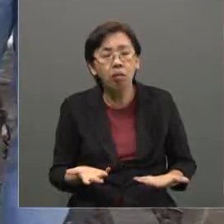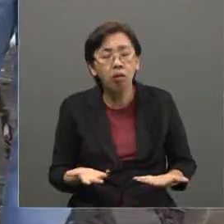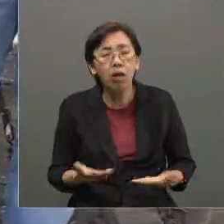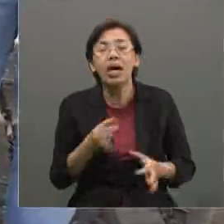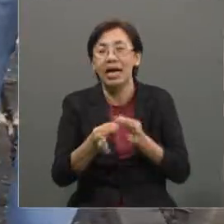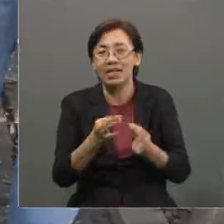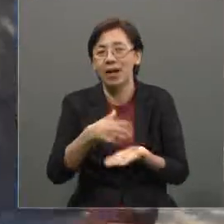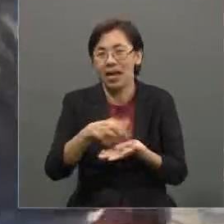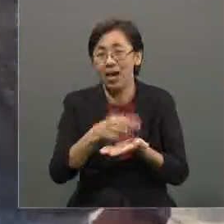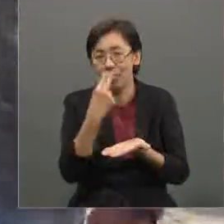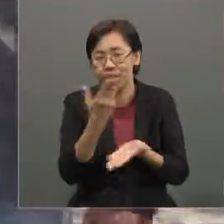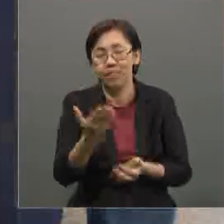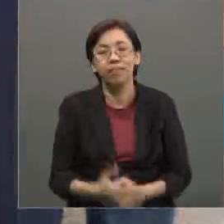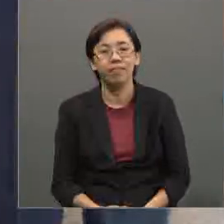ครับ